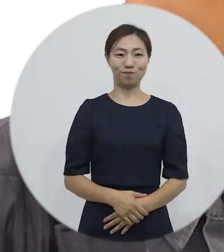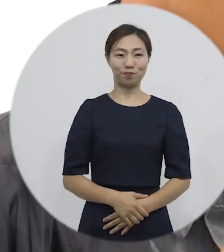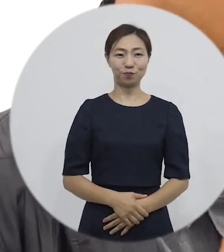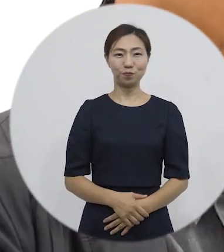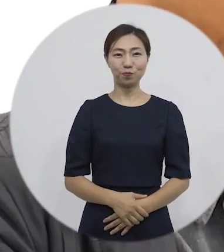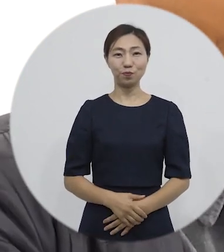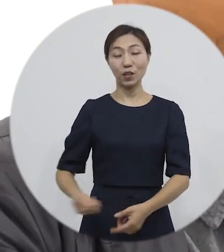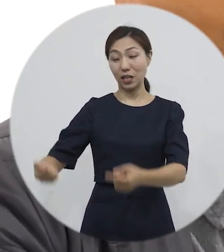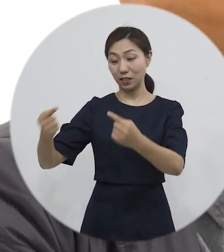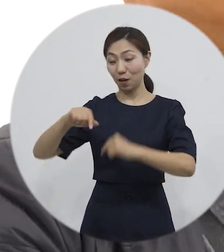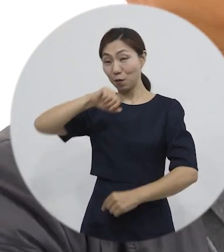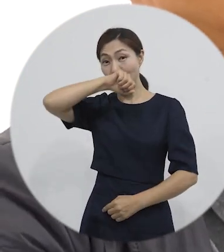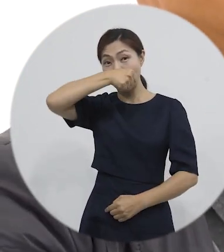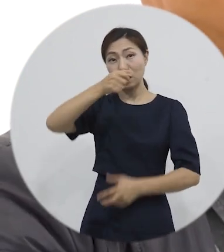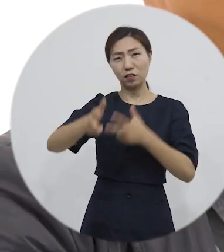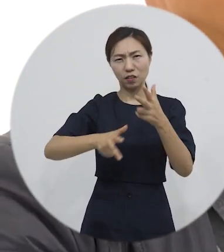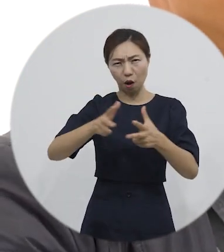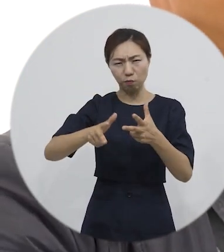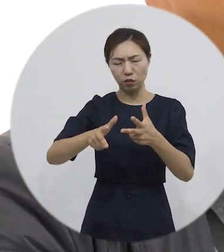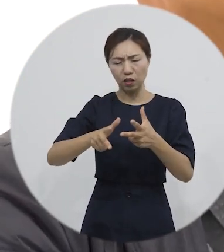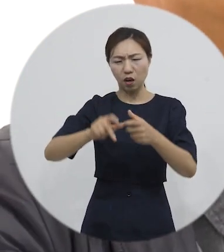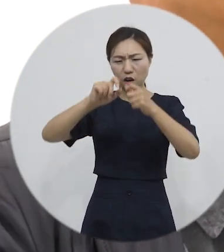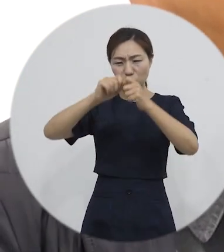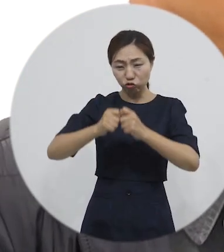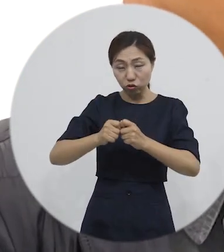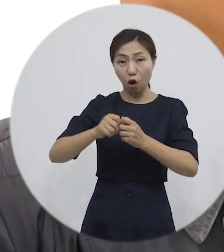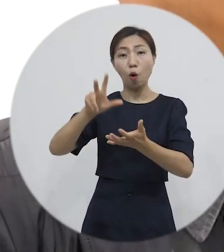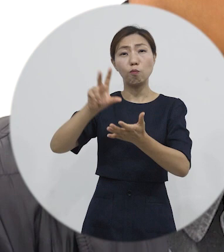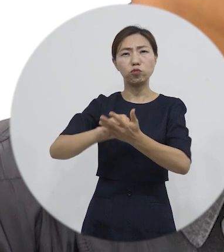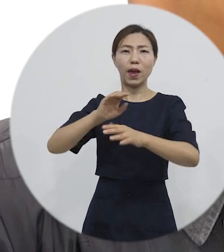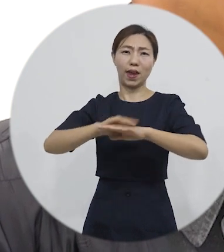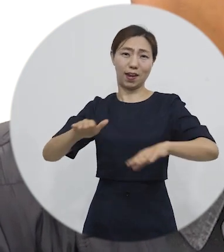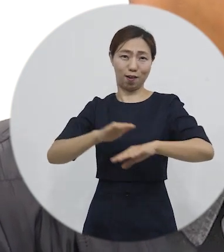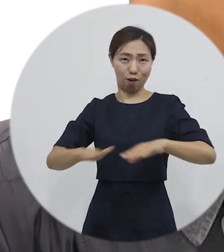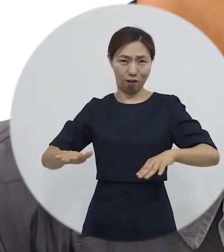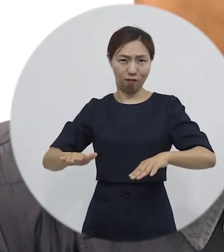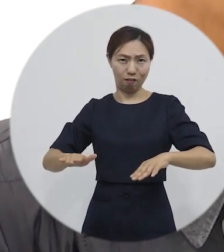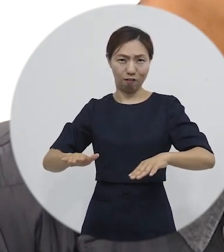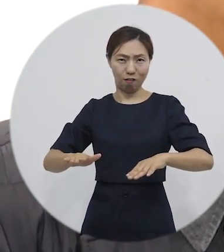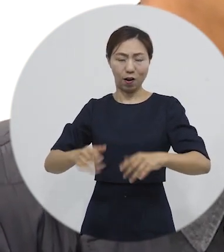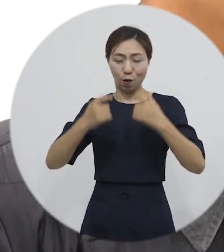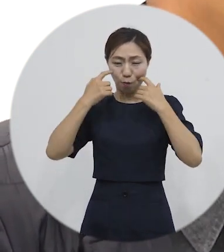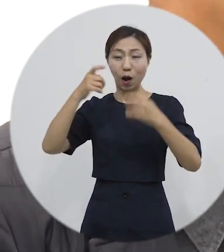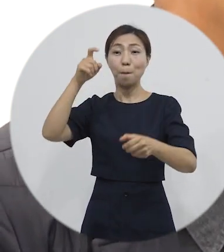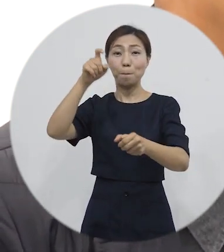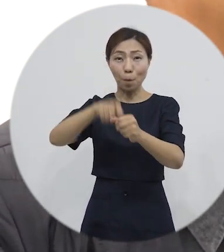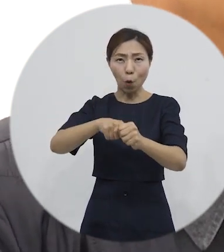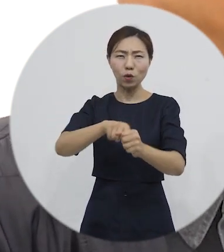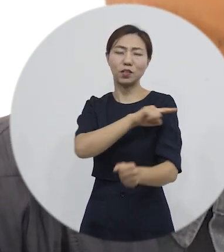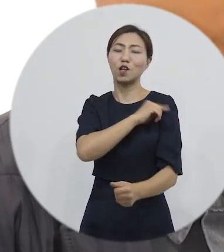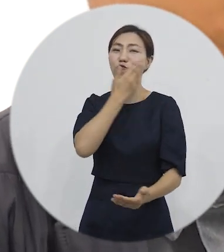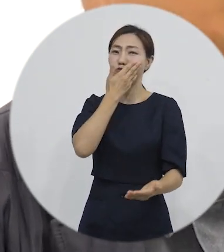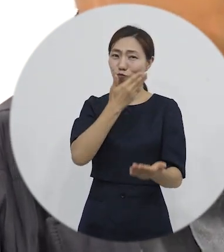사업은 문제가 되게 구체적인 사업들이 참여예산제다운 사업이다 라고 하는 걸 기억하면